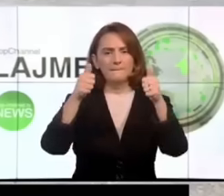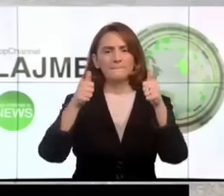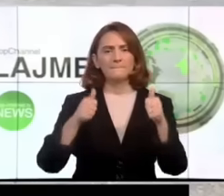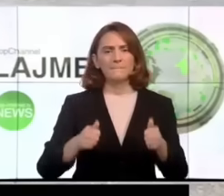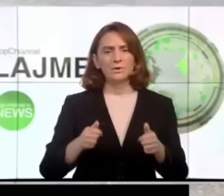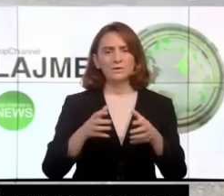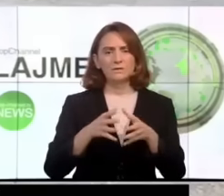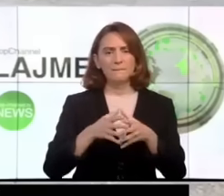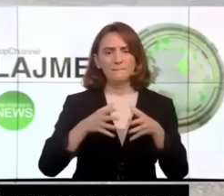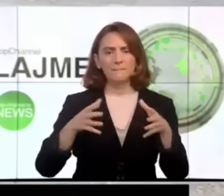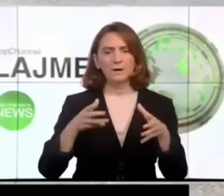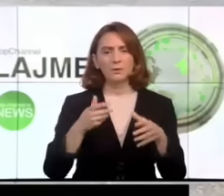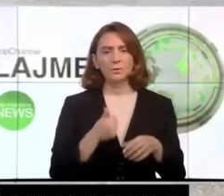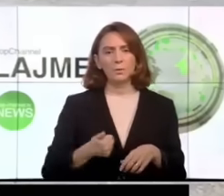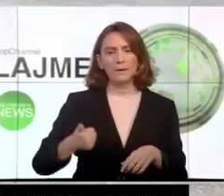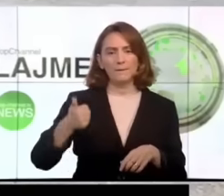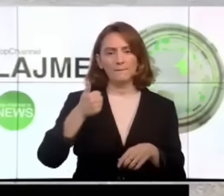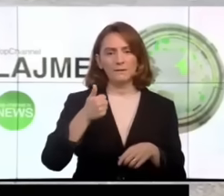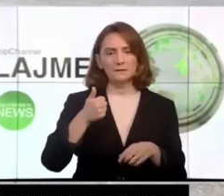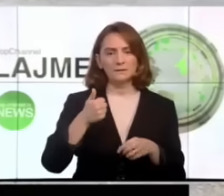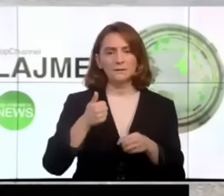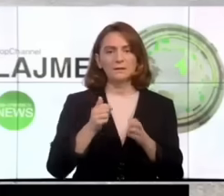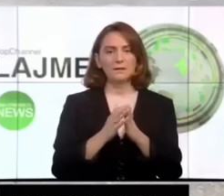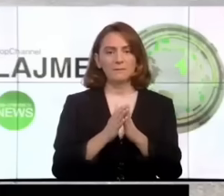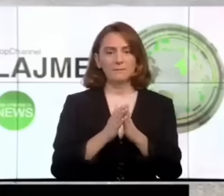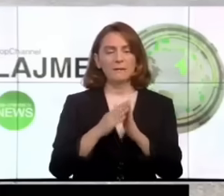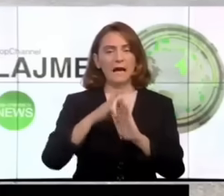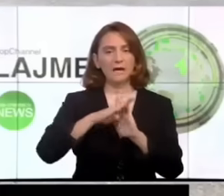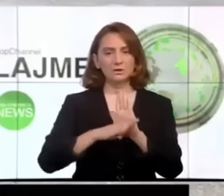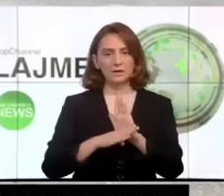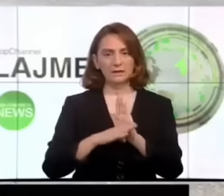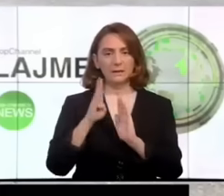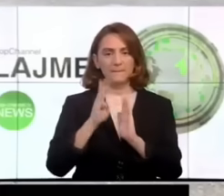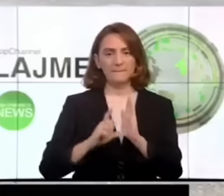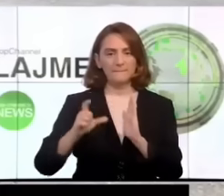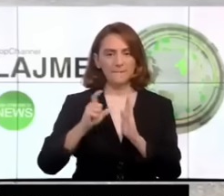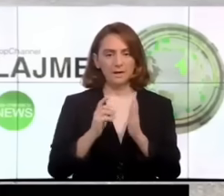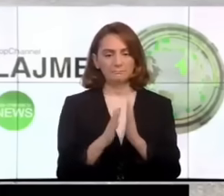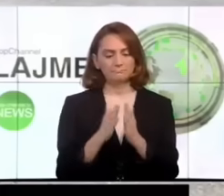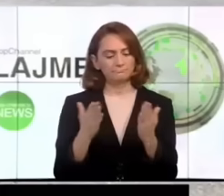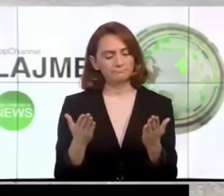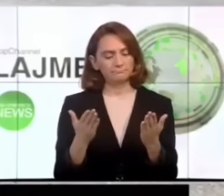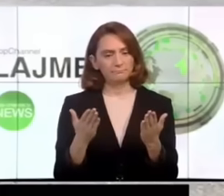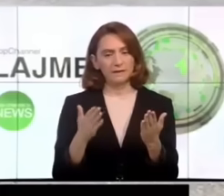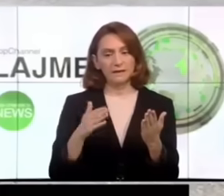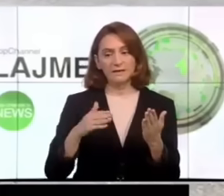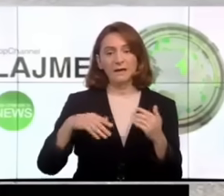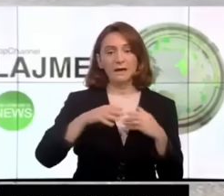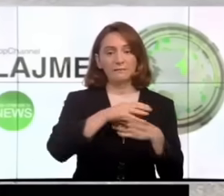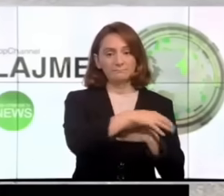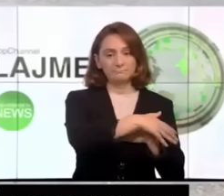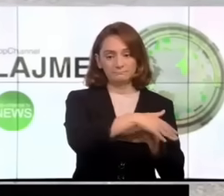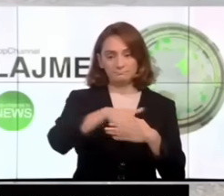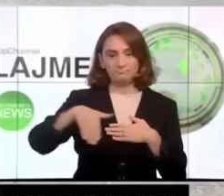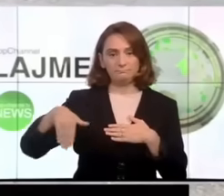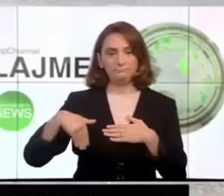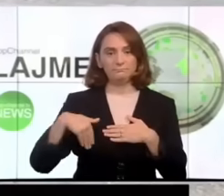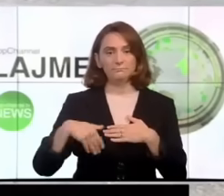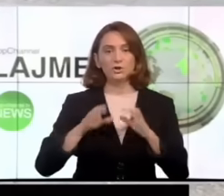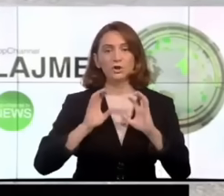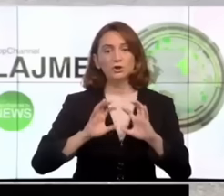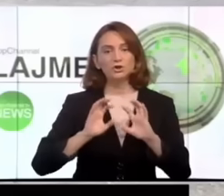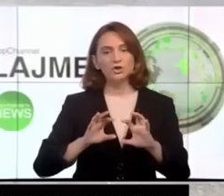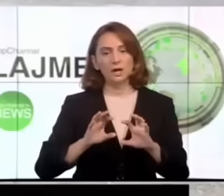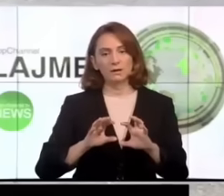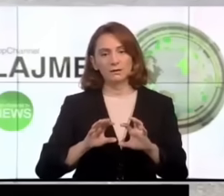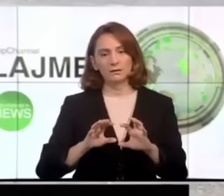që tregon kryeministrin me agjendën e Bashkimit Evropian në duar dhe rrotullti qenë Lehin. Posteri mban shkrimin Lehje të